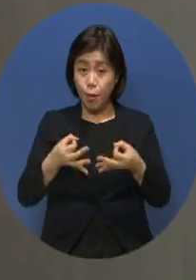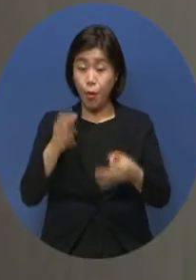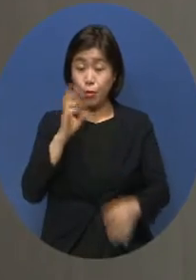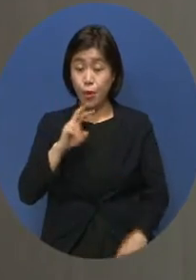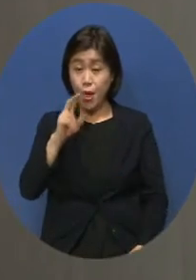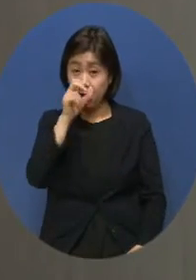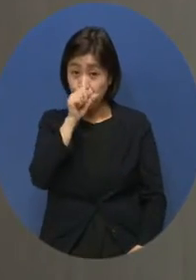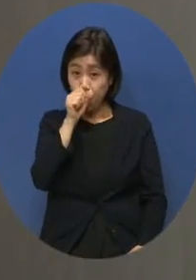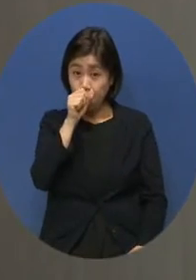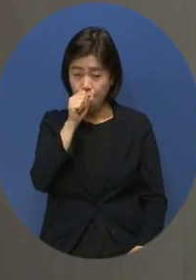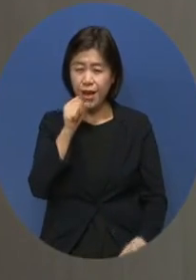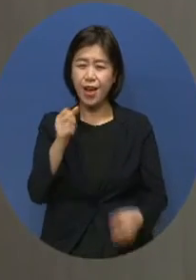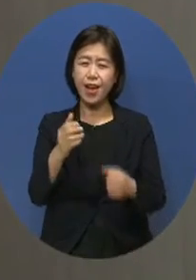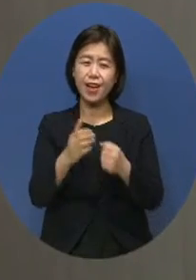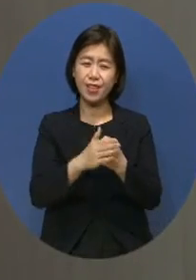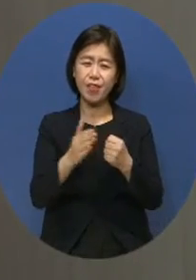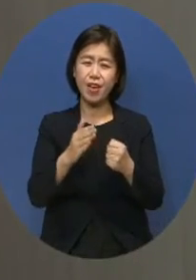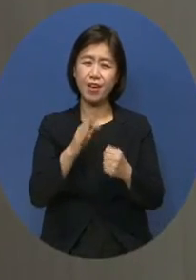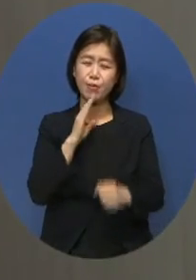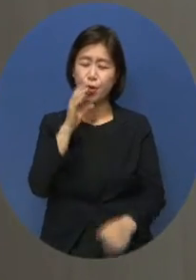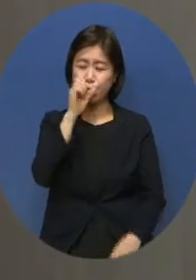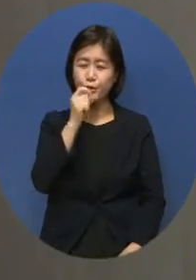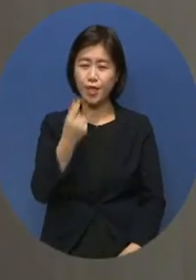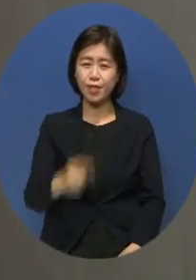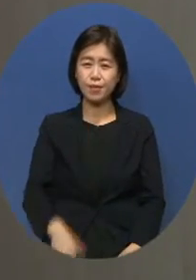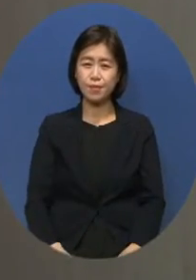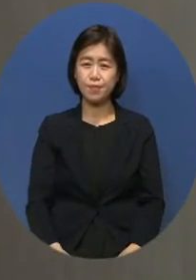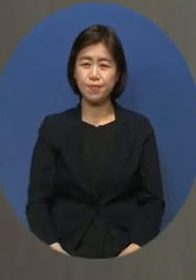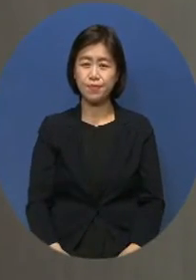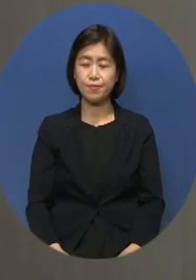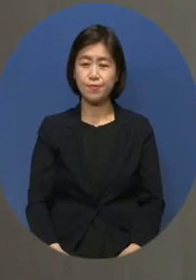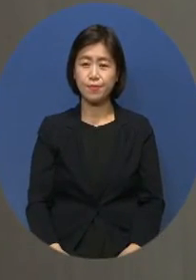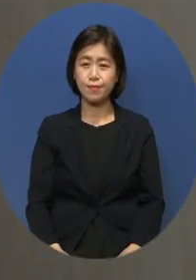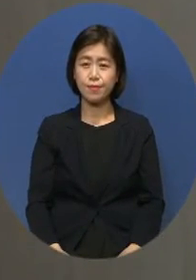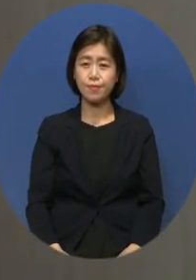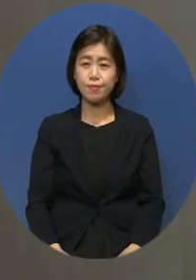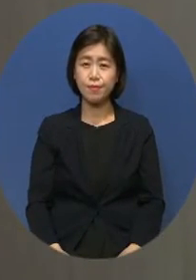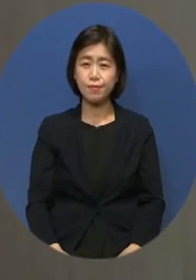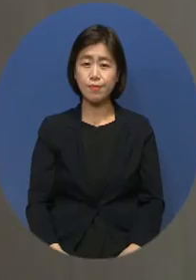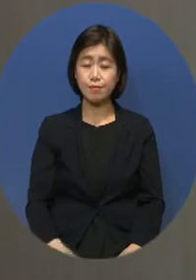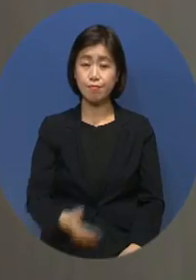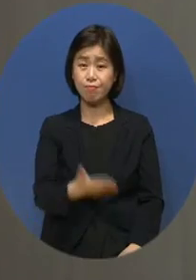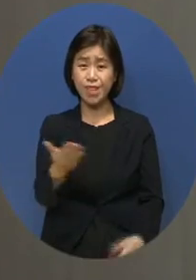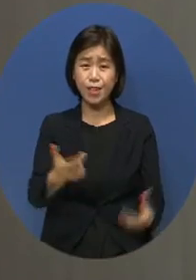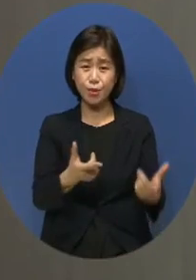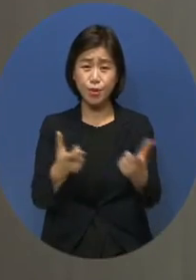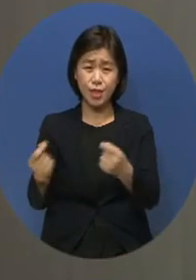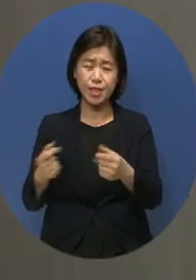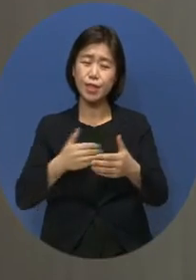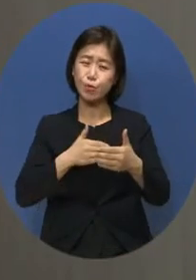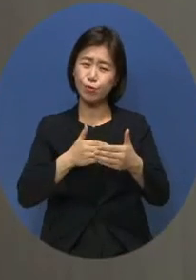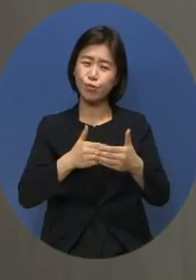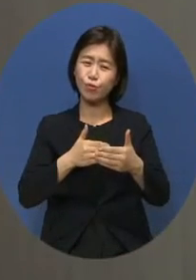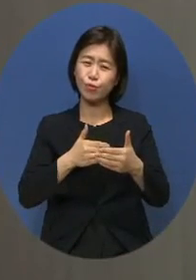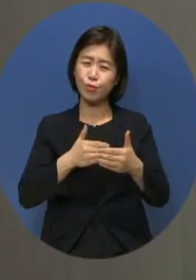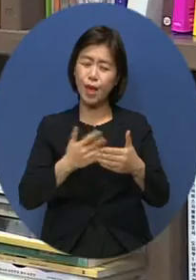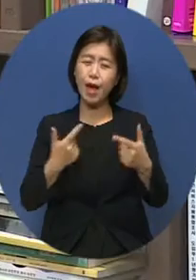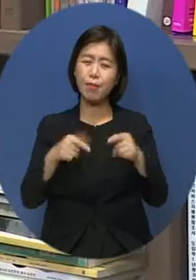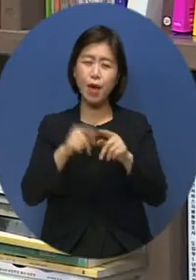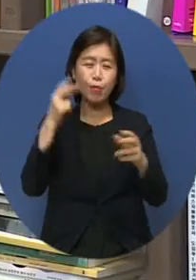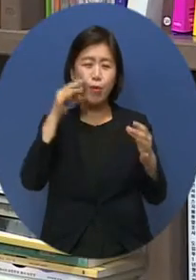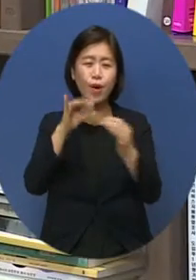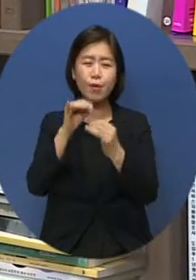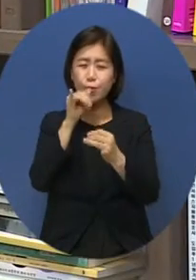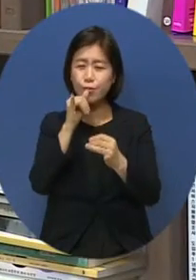기쁘고 안타깝고 하지만 좋고 그랬어요. 왜냐하면 다들 어떤 종류의 불안을 공유하면서 살고 있는 거구나 네. 생각이 듭니다.